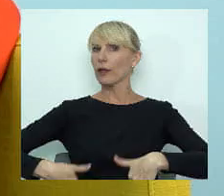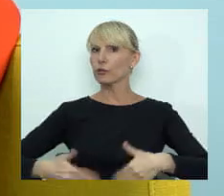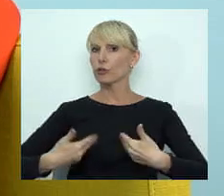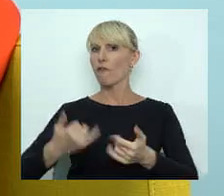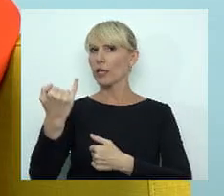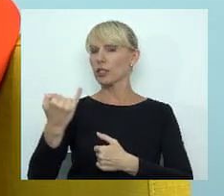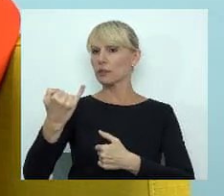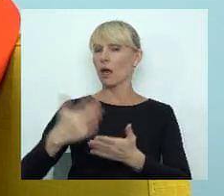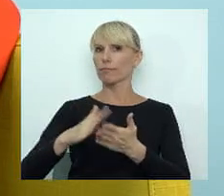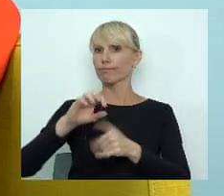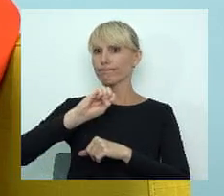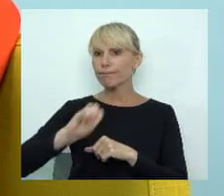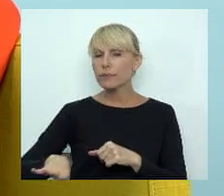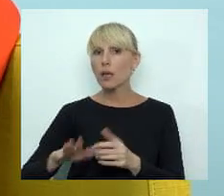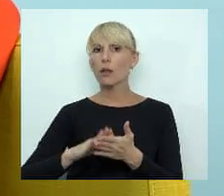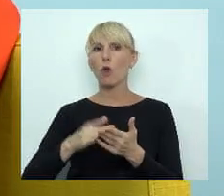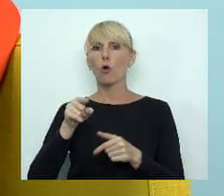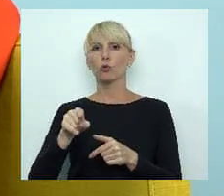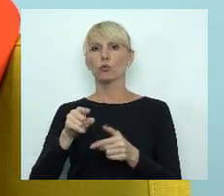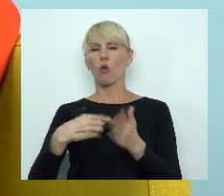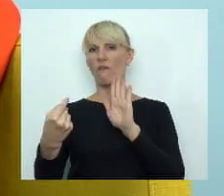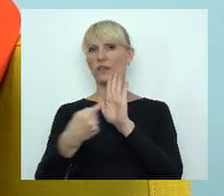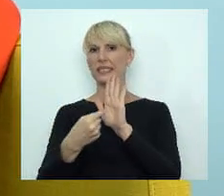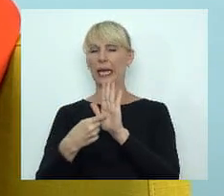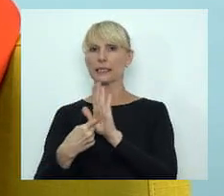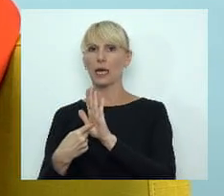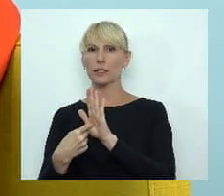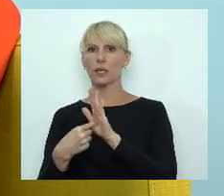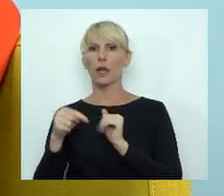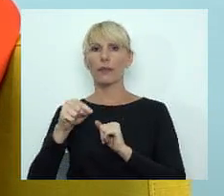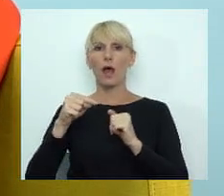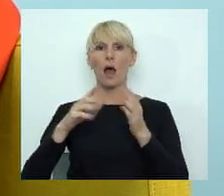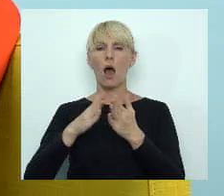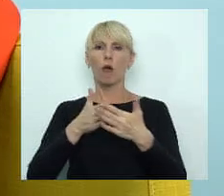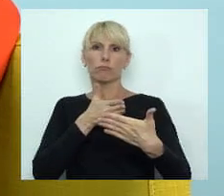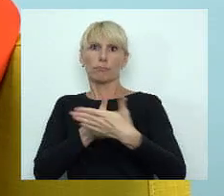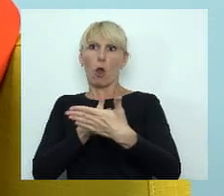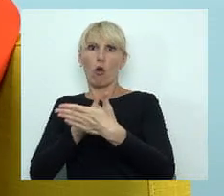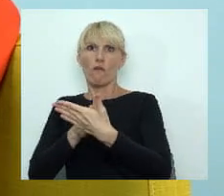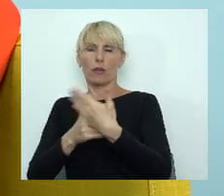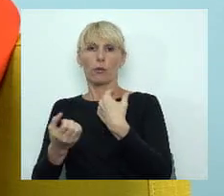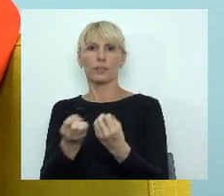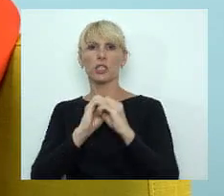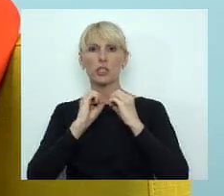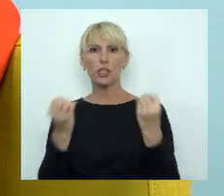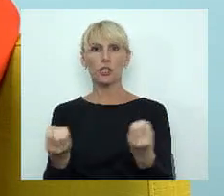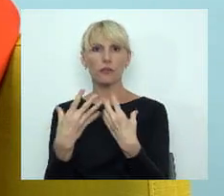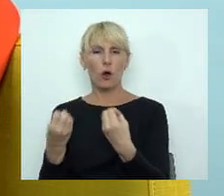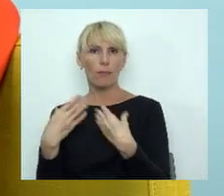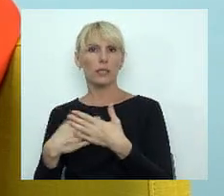pogorszył, więc ja tutaj mam wyraźne wskazanie, że tamowano mi dostęp do informacji, do których to